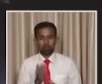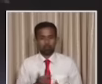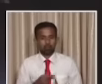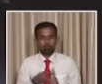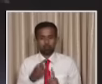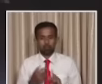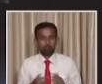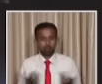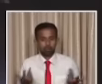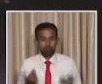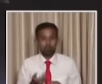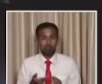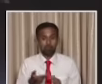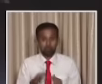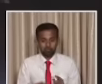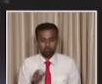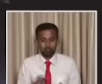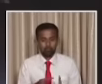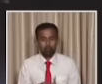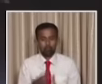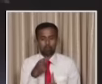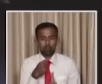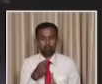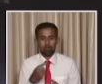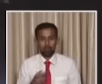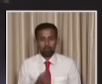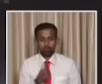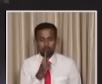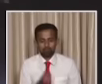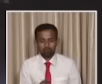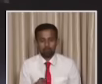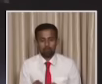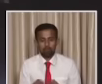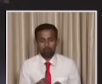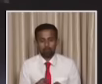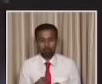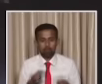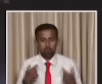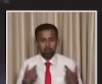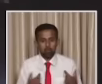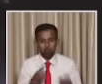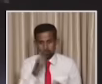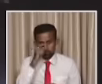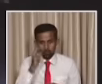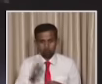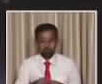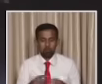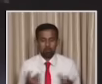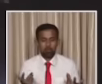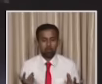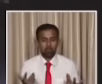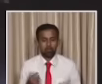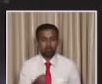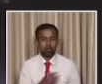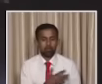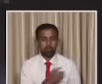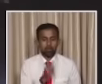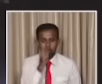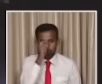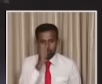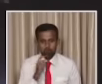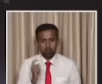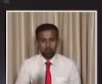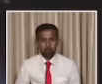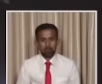එක නෙමෙයි, ගමේ මිනිහා ගොඩ දාන එක. අපි කියන්නේ ඒකයි. ඒ නිසා මහින්ද රාජපක්ෂ මහත්තයත් එක්ක ප්‍රශ්නකුත් නැහැ, ගෝඨාභය රාජපක්ෂ මහත්තයත්